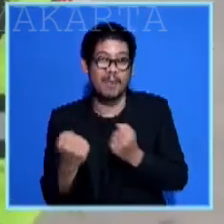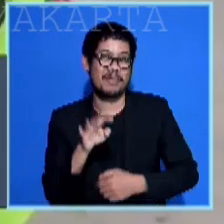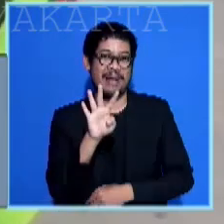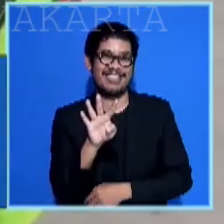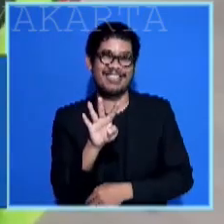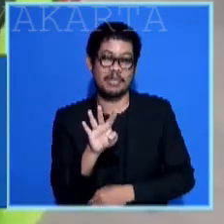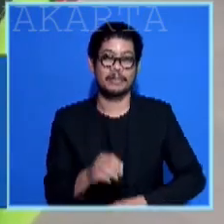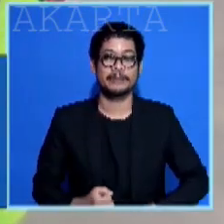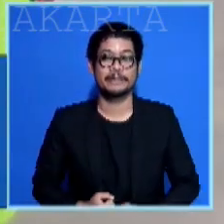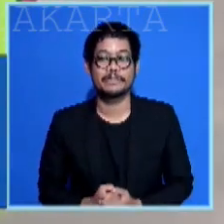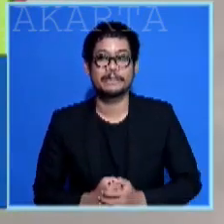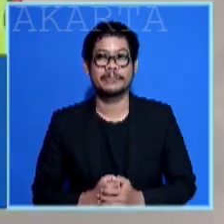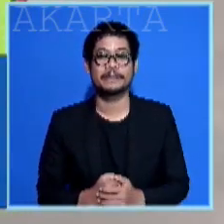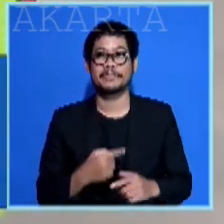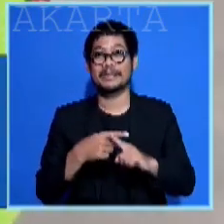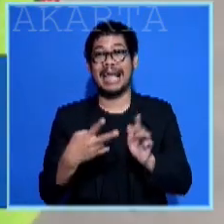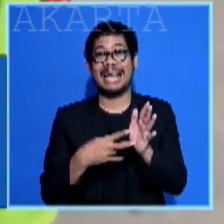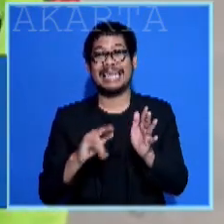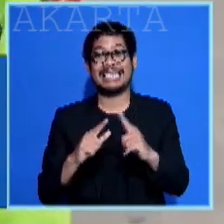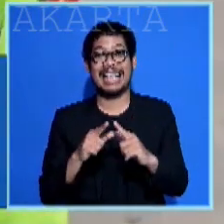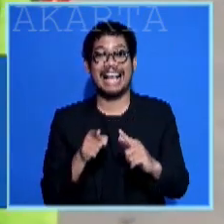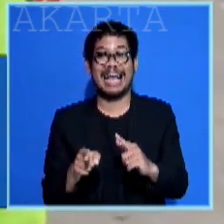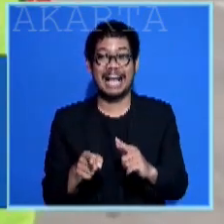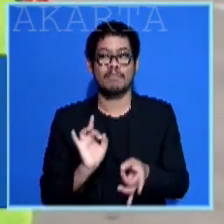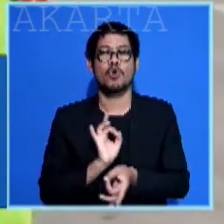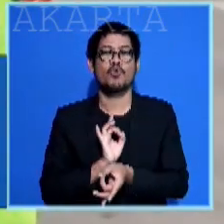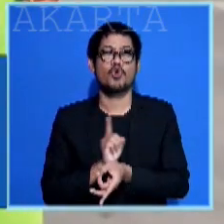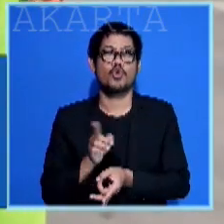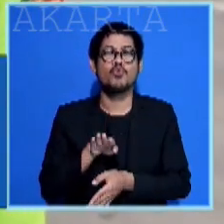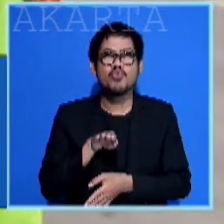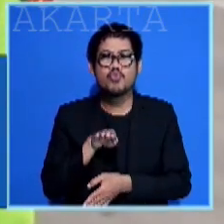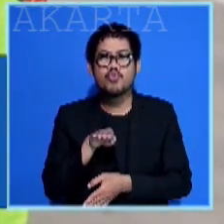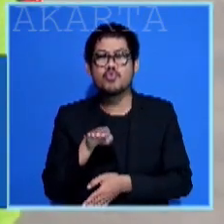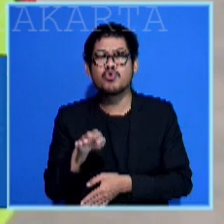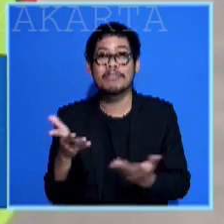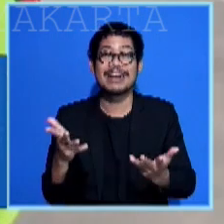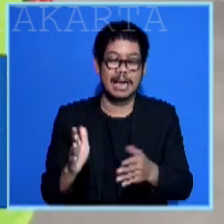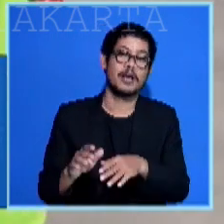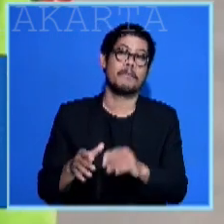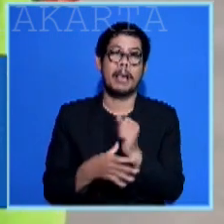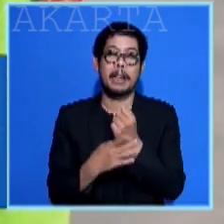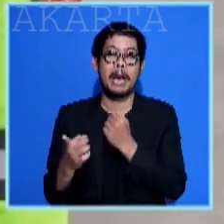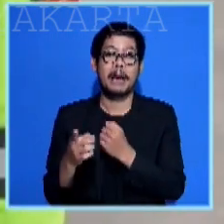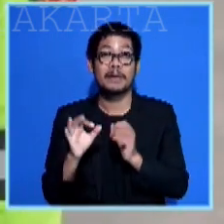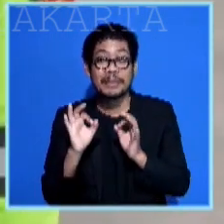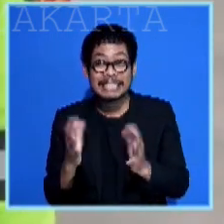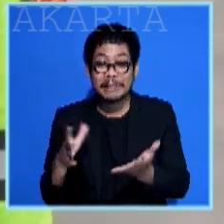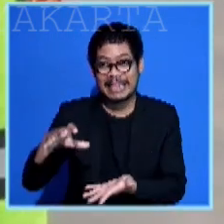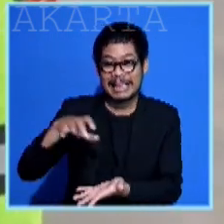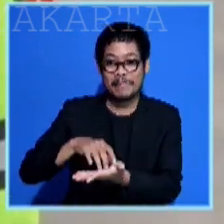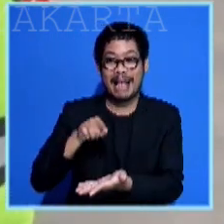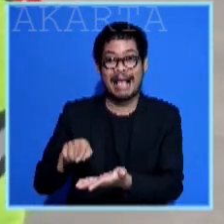berlawanania yang datang dari arah Sawitan menuju arah blondo sampai di TKP diduga